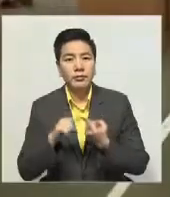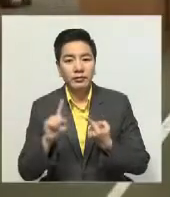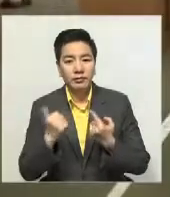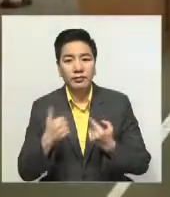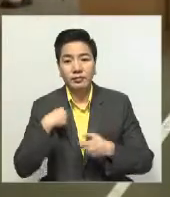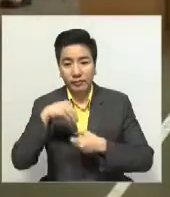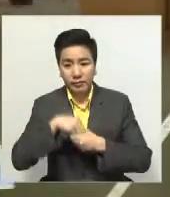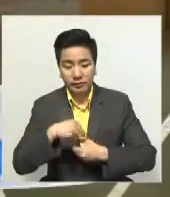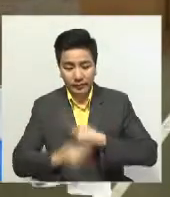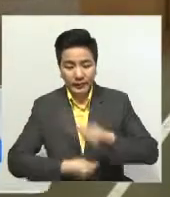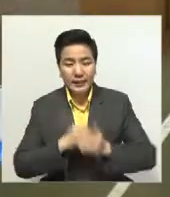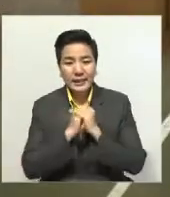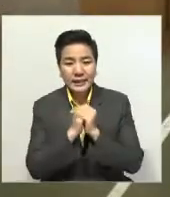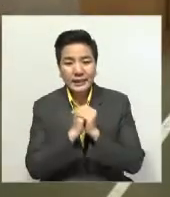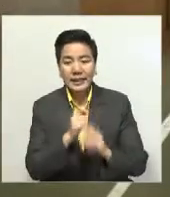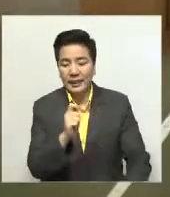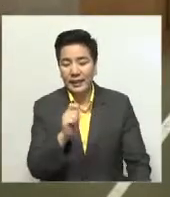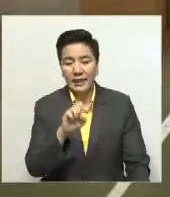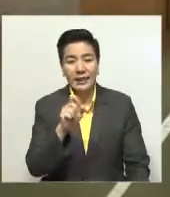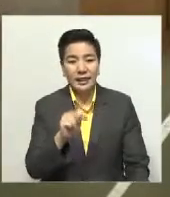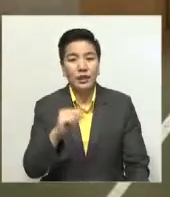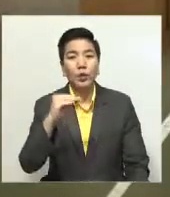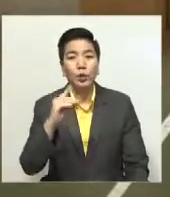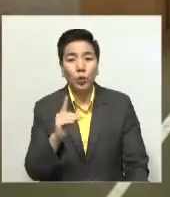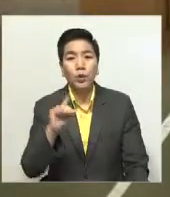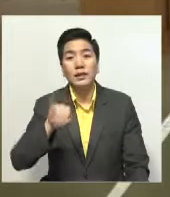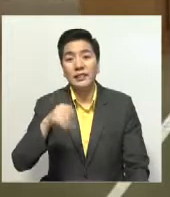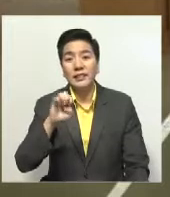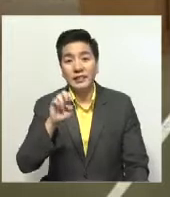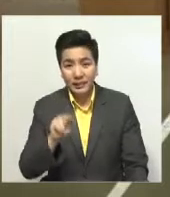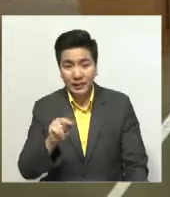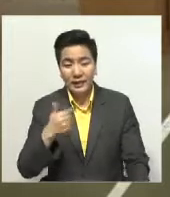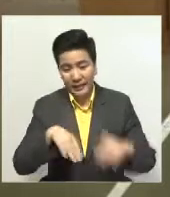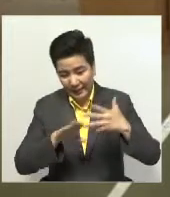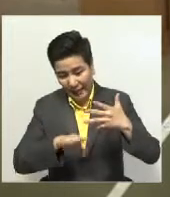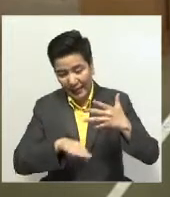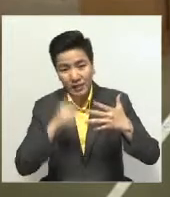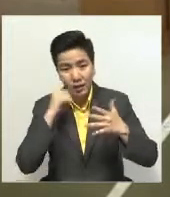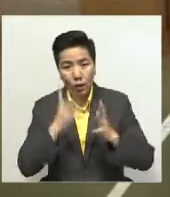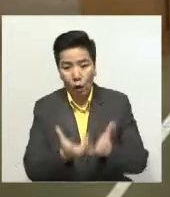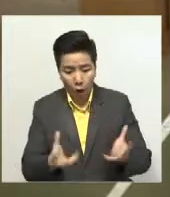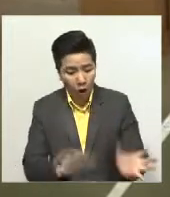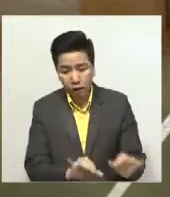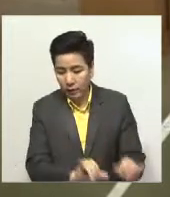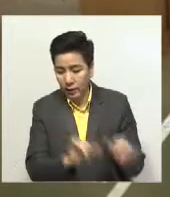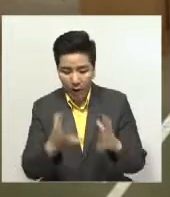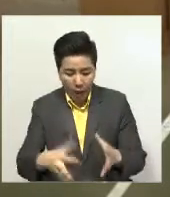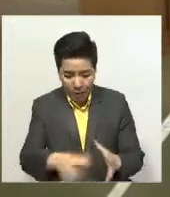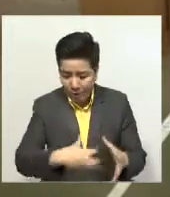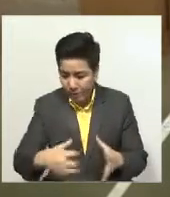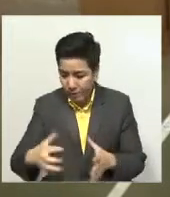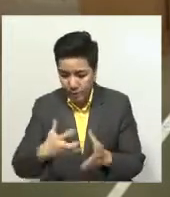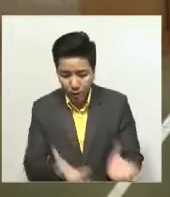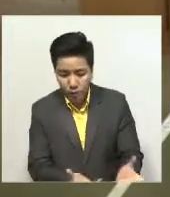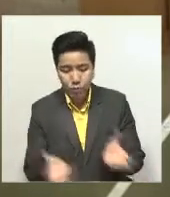อนนี้เราอยู่ที่ตลาดอินโดจีนชั้นใต้ดินค่ะซึ่งบริเวณนี้เองนะคะพ่อค้าแม่ค้าก็ได้อพยพสิ่งของเก็บของนะคะขึ้น